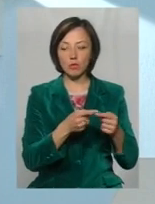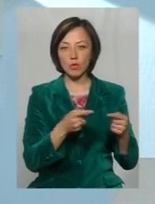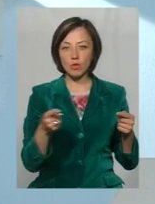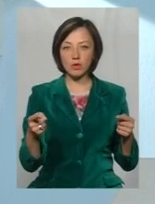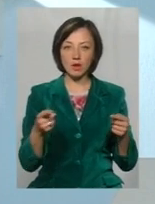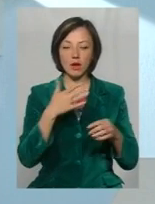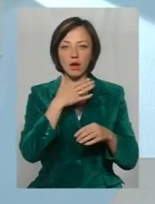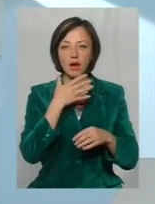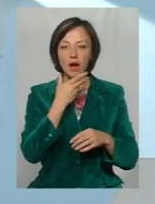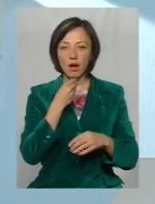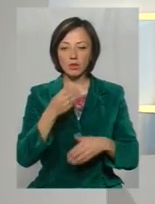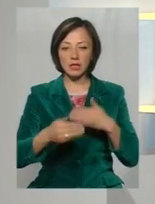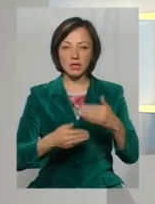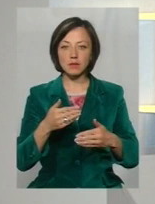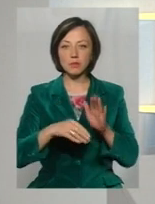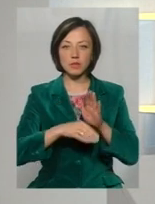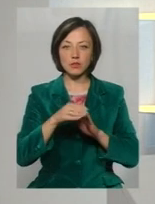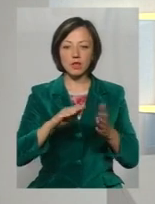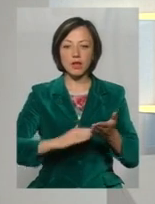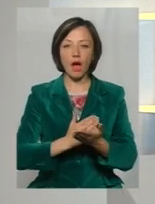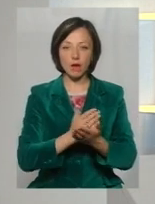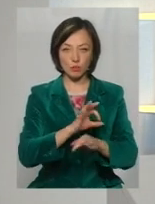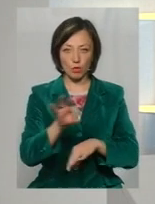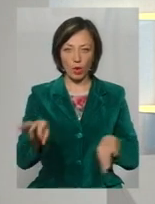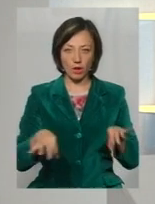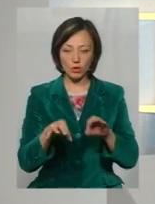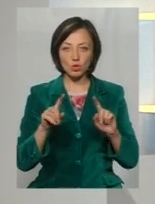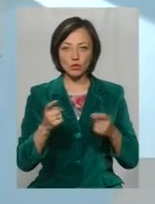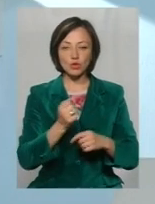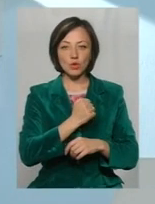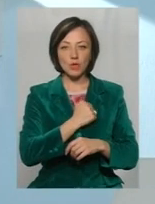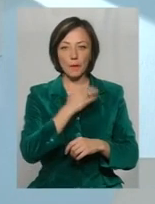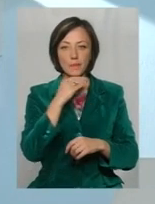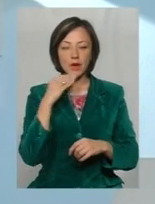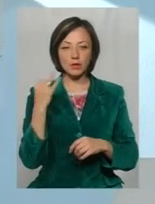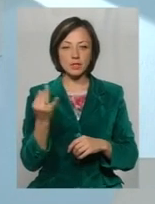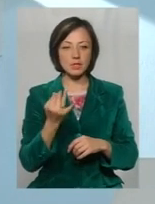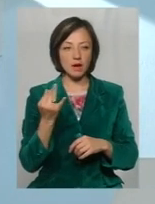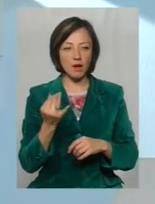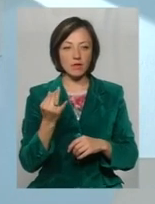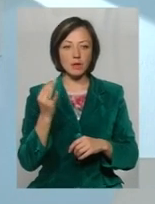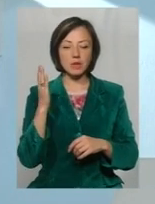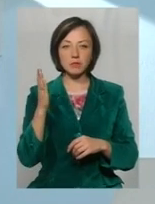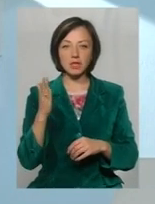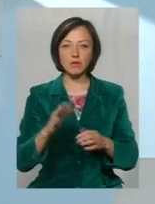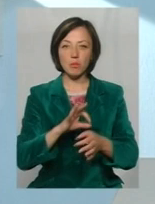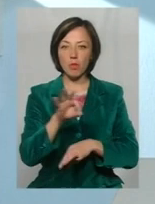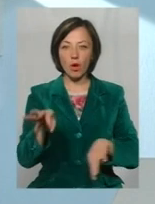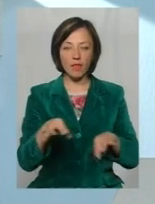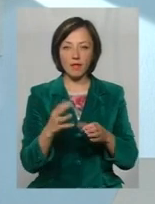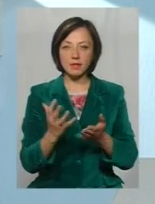гарну тенденцію підвищення якості проектів. Дуже шкода, що багато цікавих і перспективних проектів не